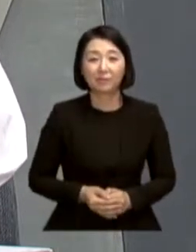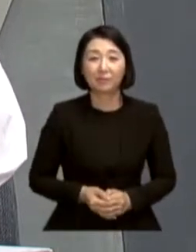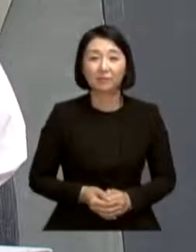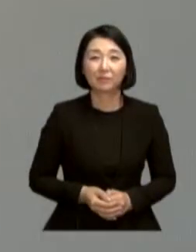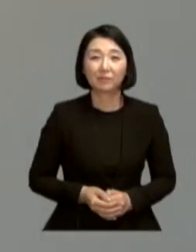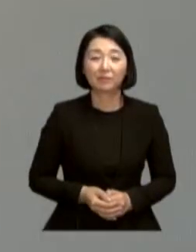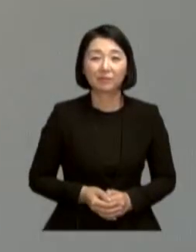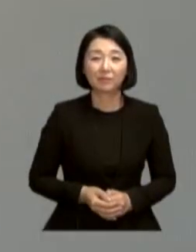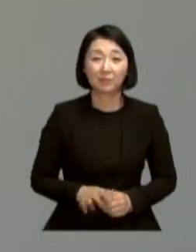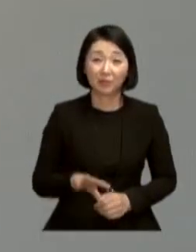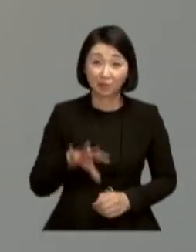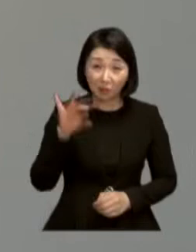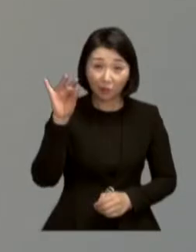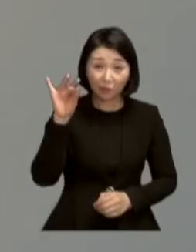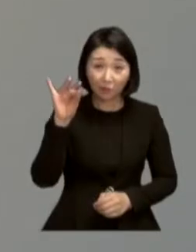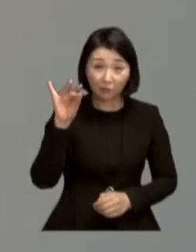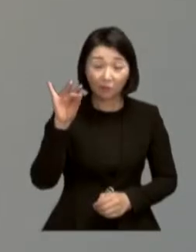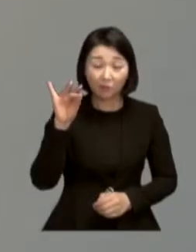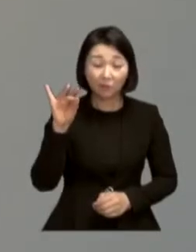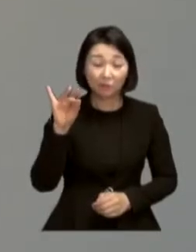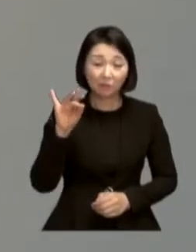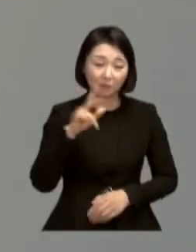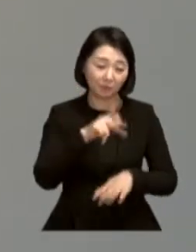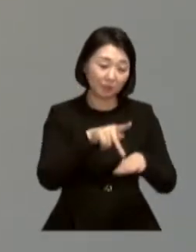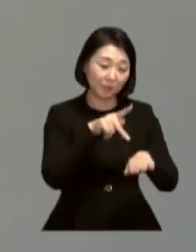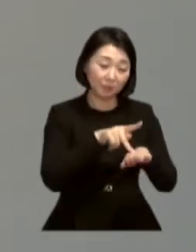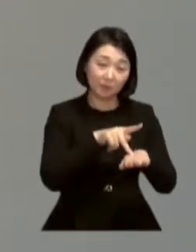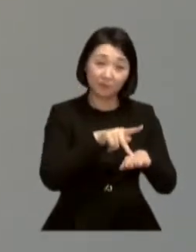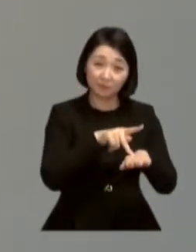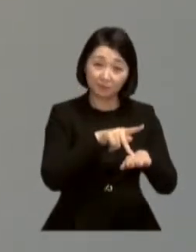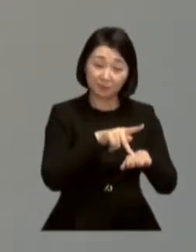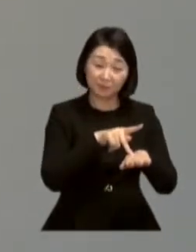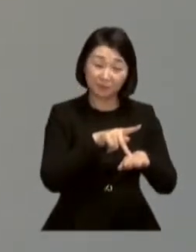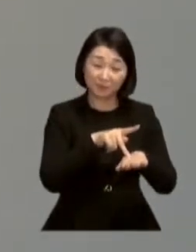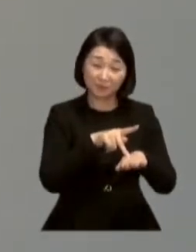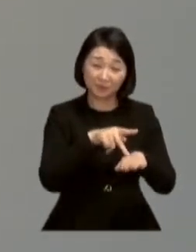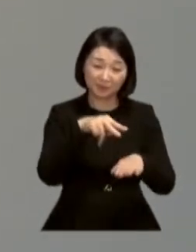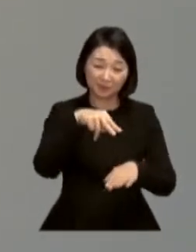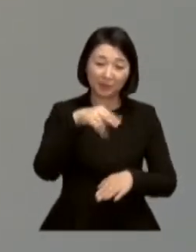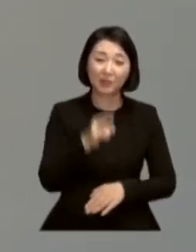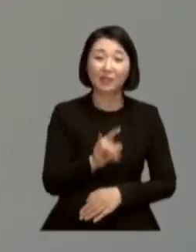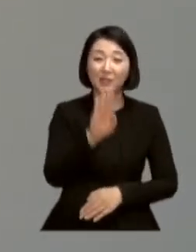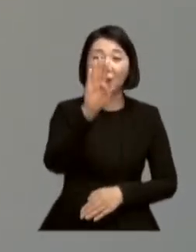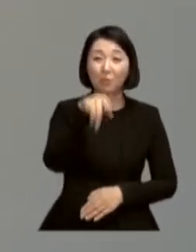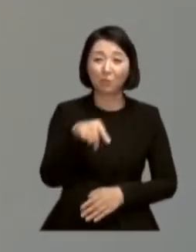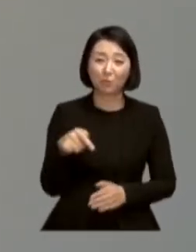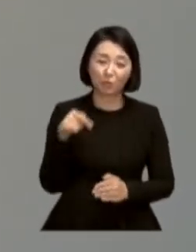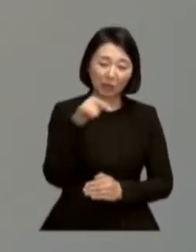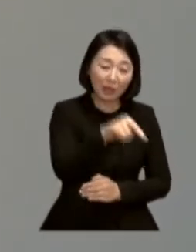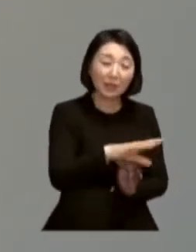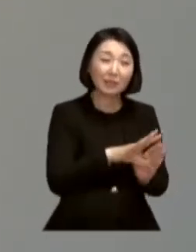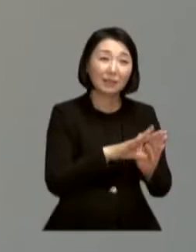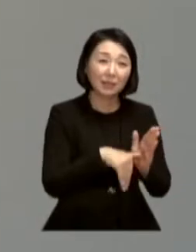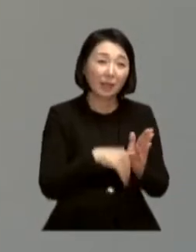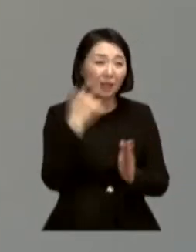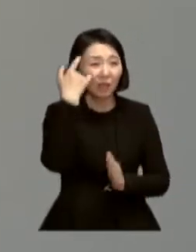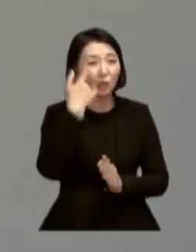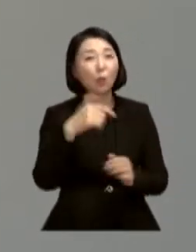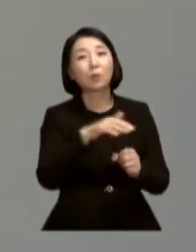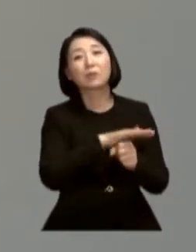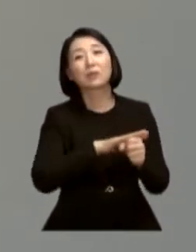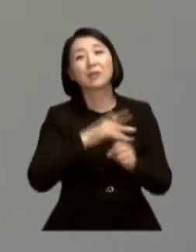네, 처음에 저희가 필리핀 세부로 왔을 때는 사실은 영혼들을 사랑하지 못했어요.